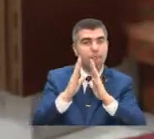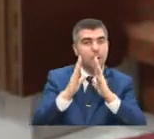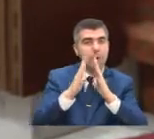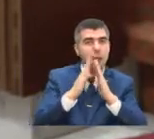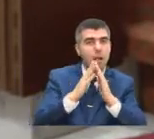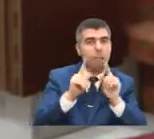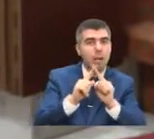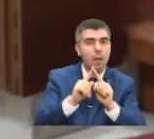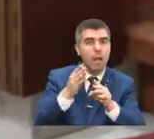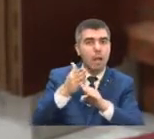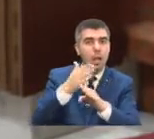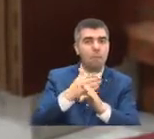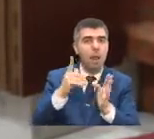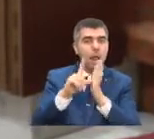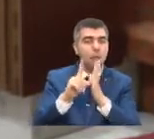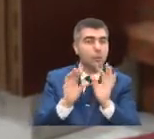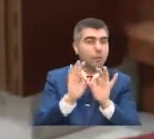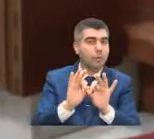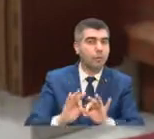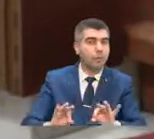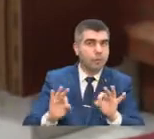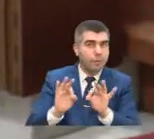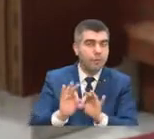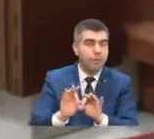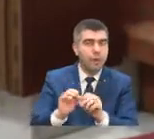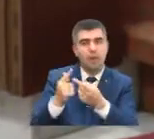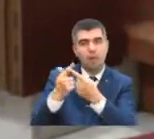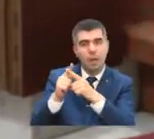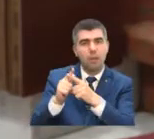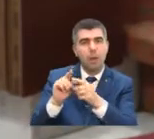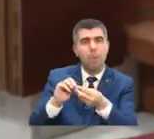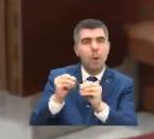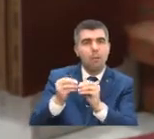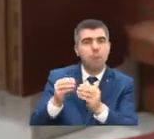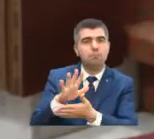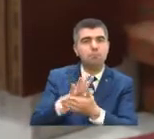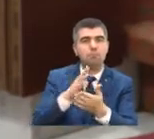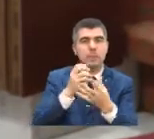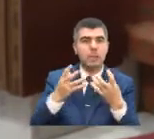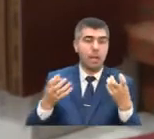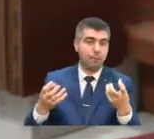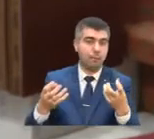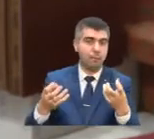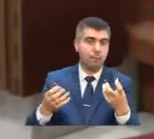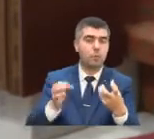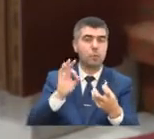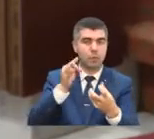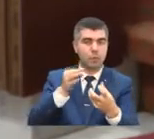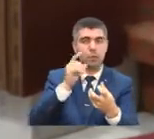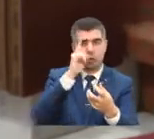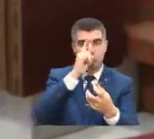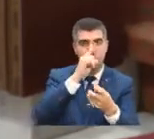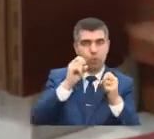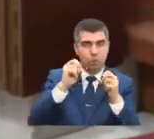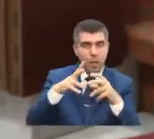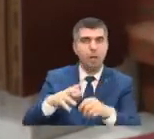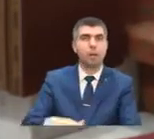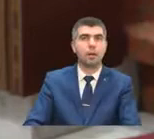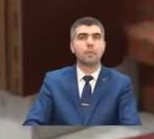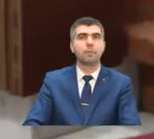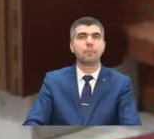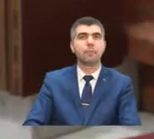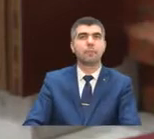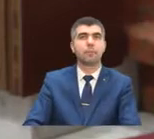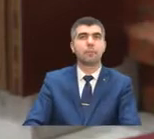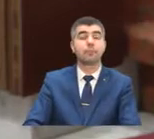قانونية غنسويوها تطرح واحد عدد إشكالات، ولكن أعتقد بأننا غنتقدموا. ولكن أقترح عليكم